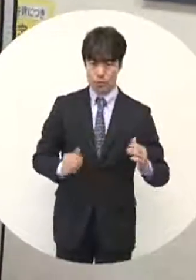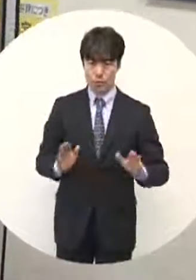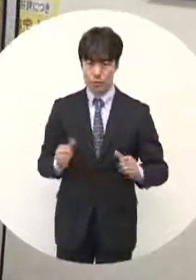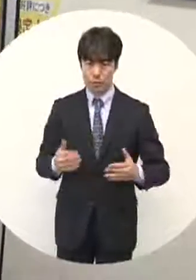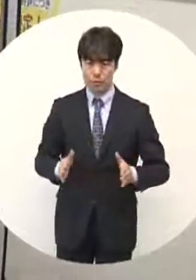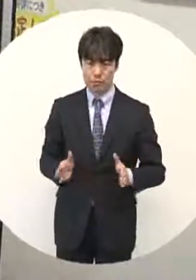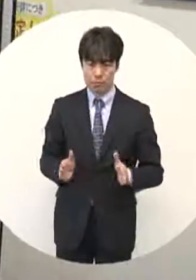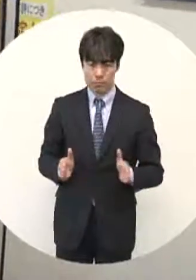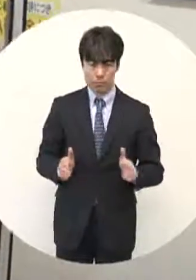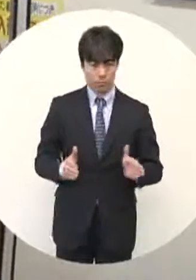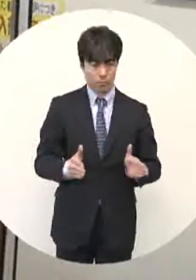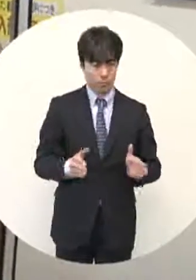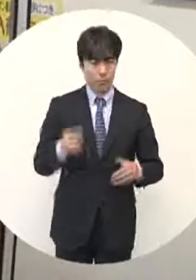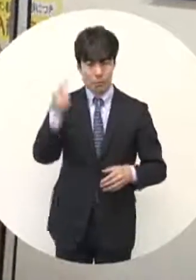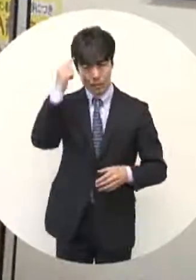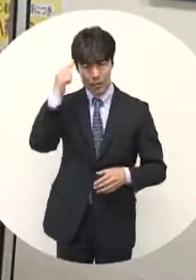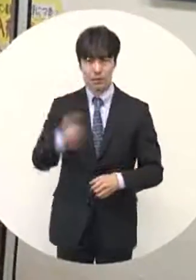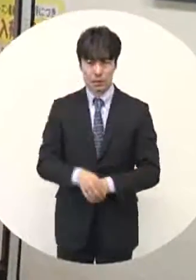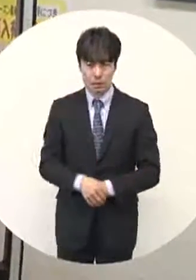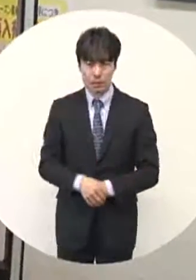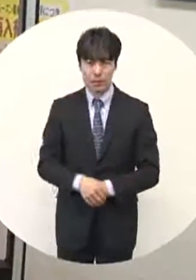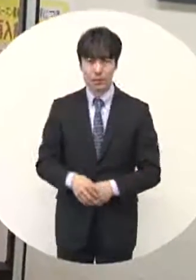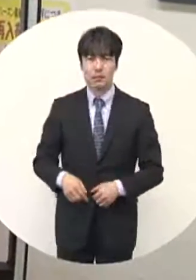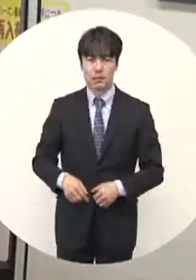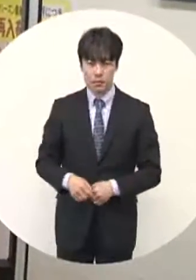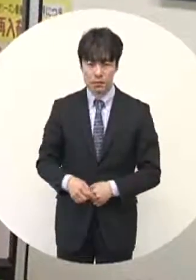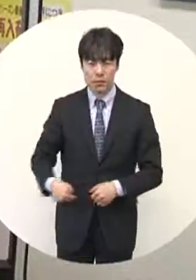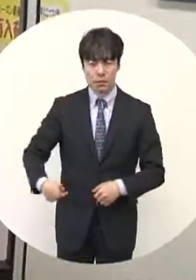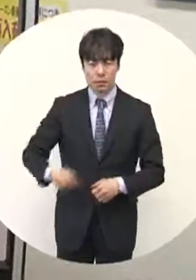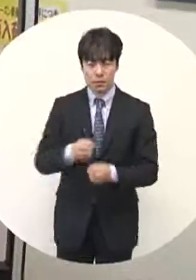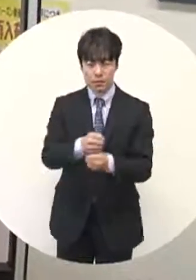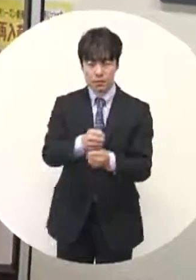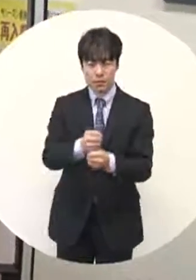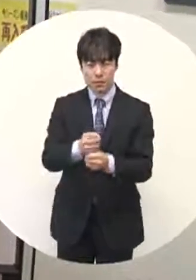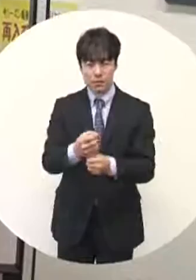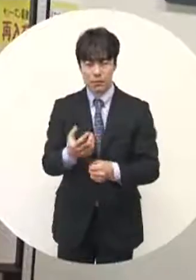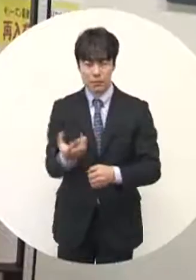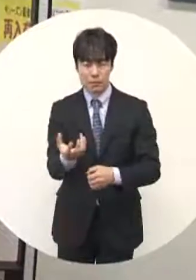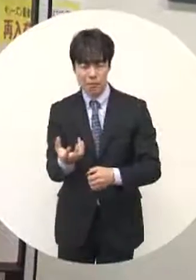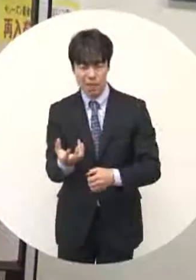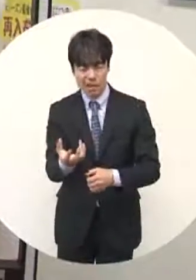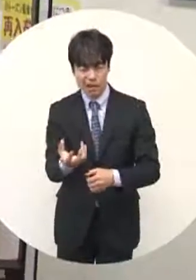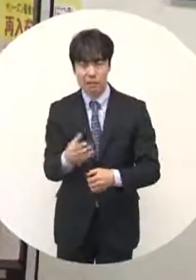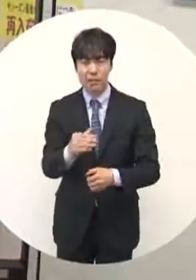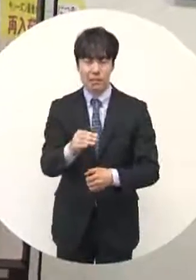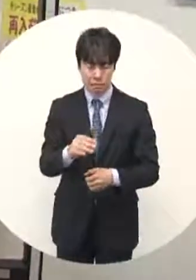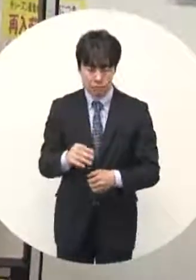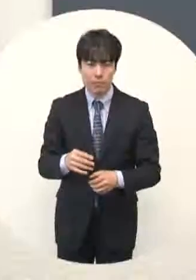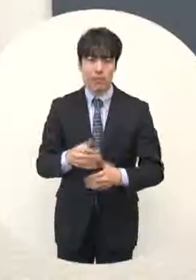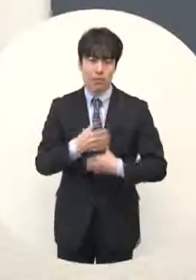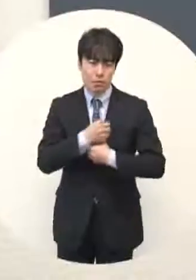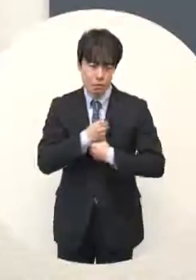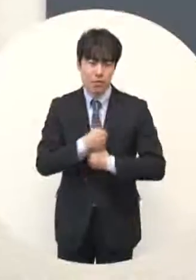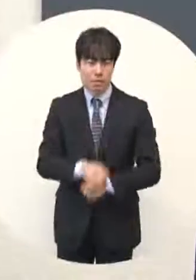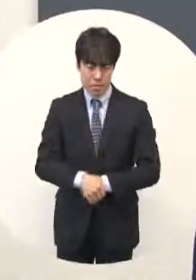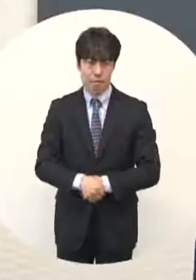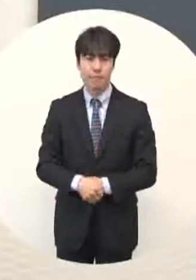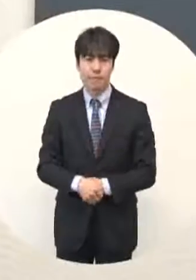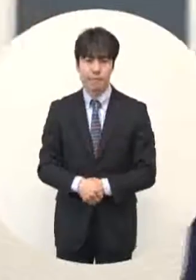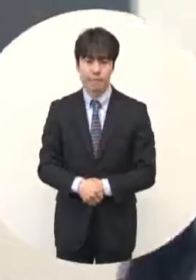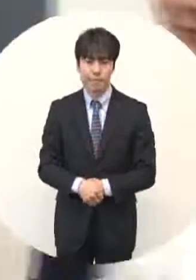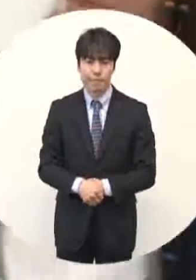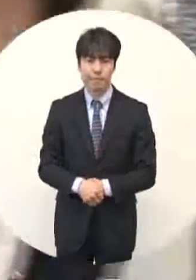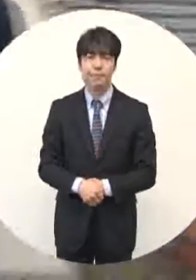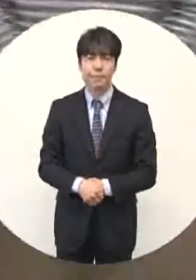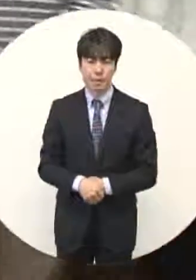のもあるんですねこの時期だとぎっくり腰なんか非常に気をつけなくてはいけないかと思います。はい、そうしまし